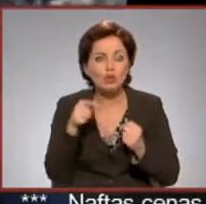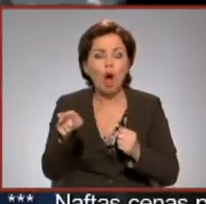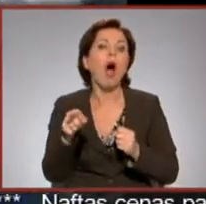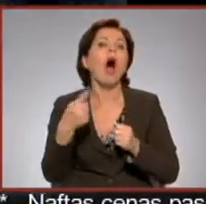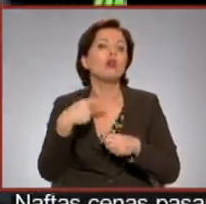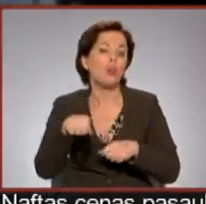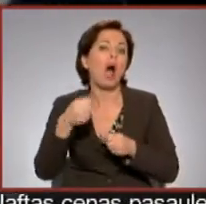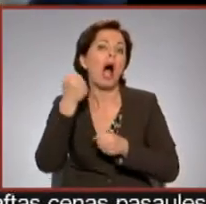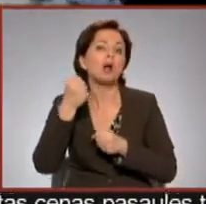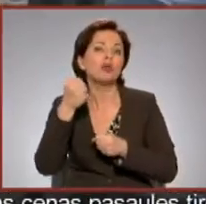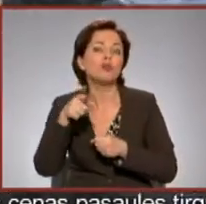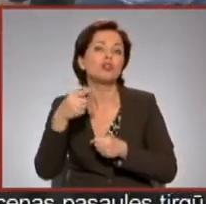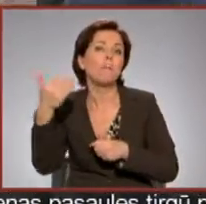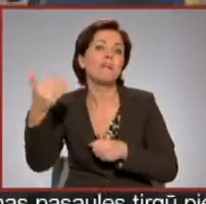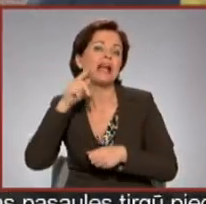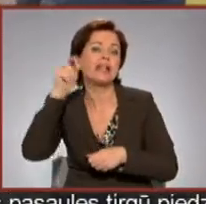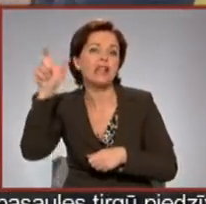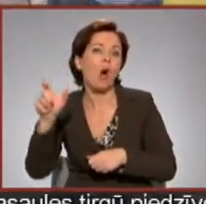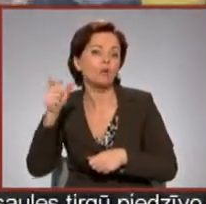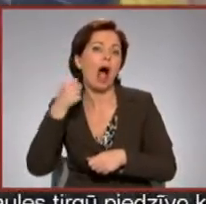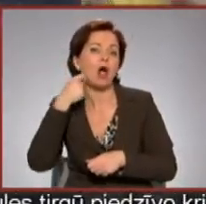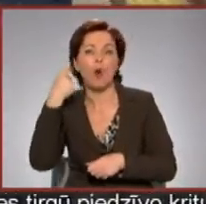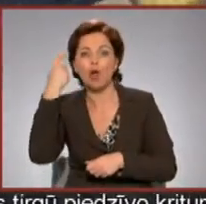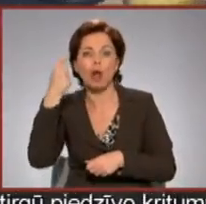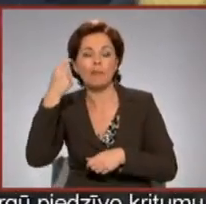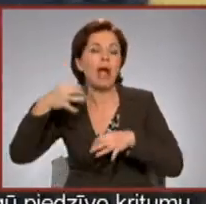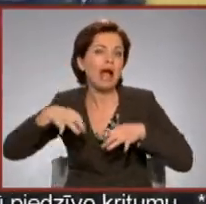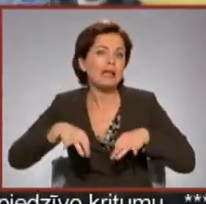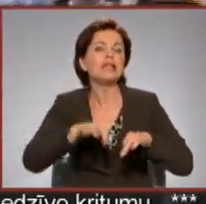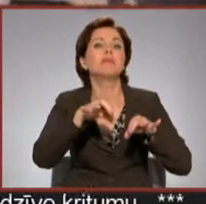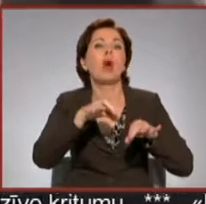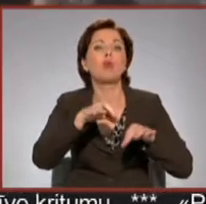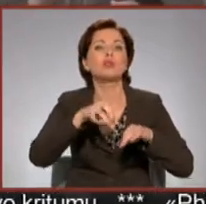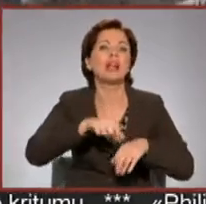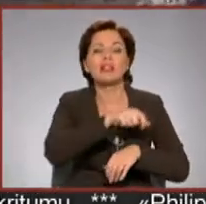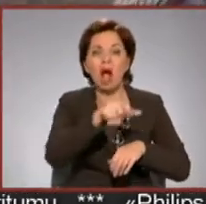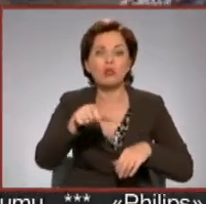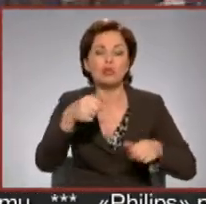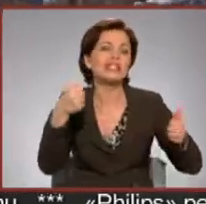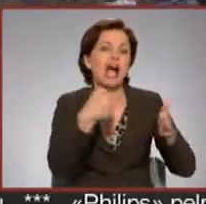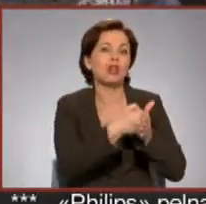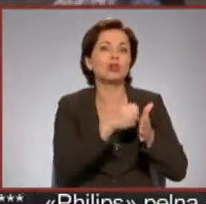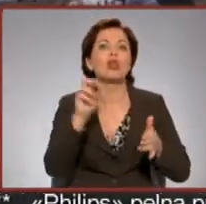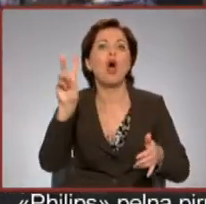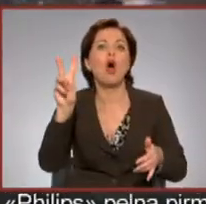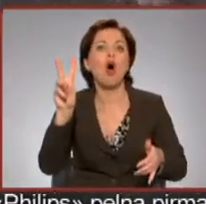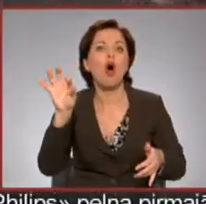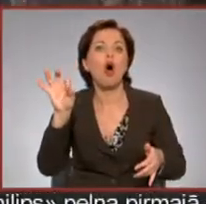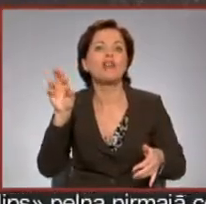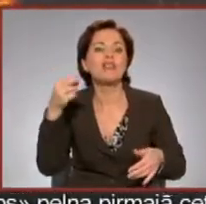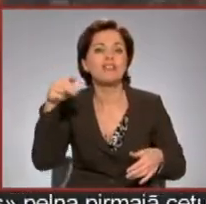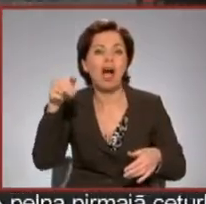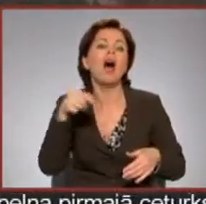Izdemolētā automašīna pieder jaunietim, kurš alko reibumā izbrauca trasē un sadūrās ar automašīnu Honda, kas tajā brīdī piedalījās